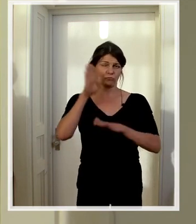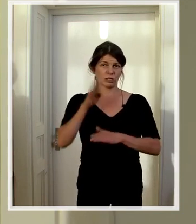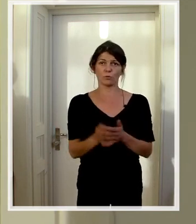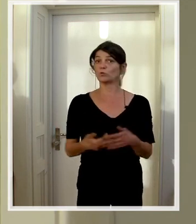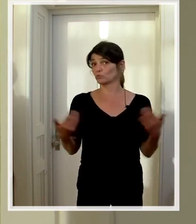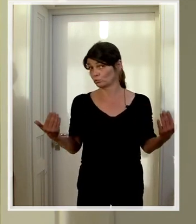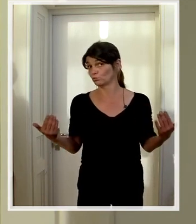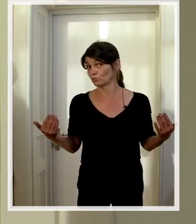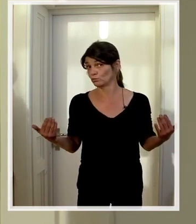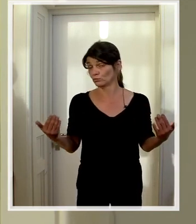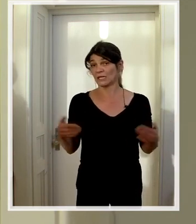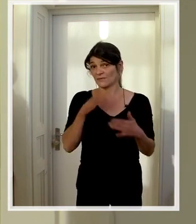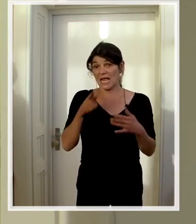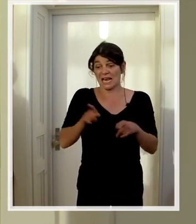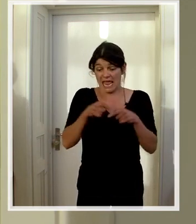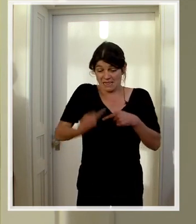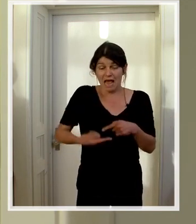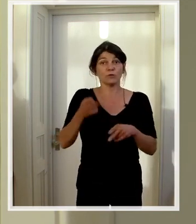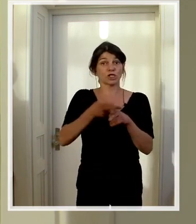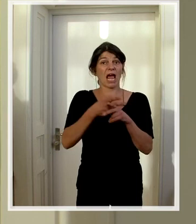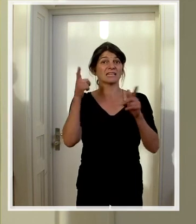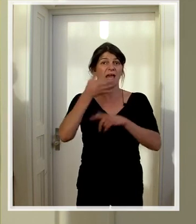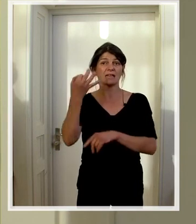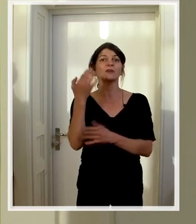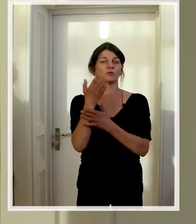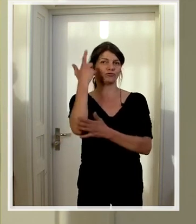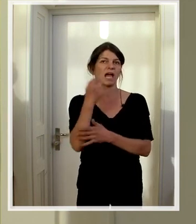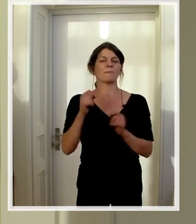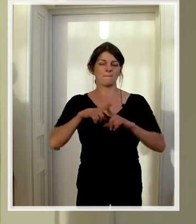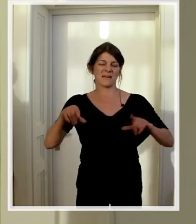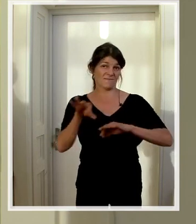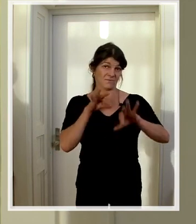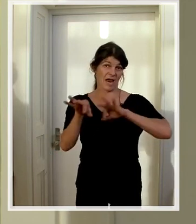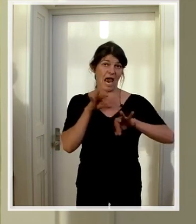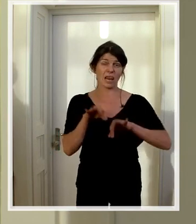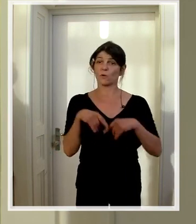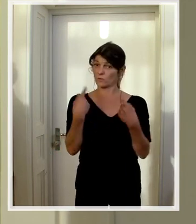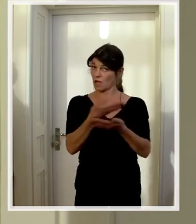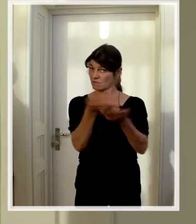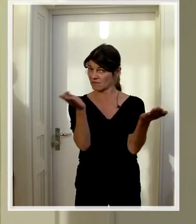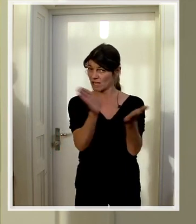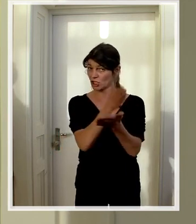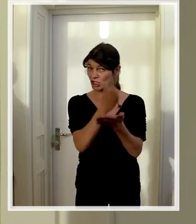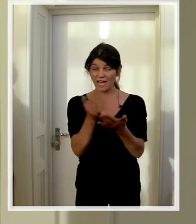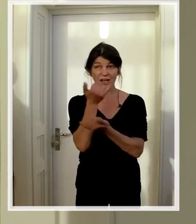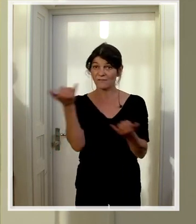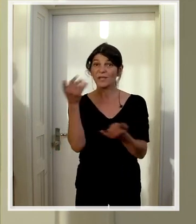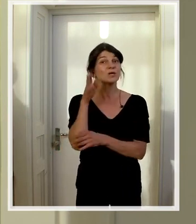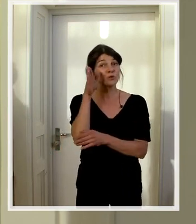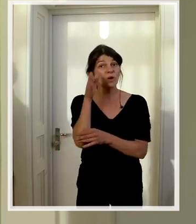Wie gesagt, schon kurz nach dem Staatsviertel startet die Briefwahl und entscheiden Sie, wie die Weichen in Liechtensteiner Verkehrspolitik für die